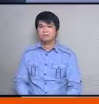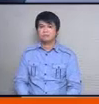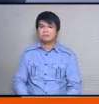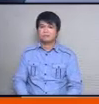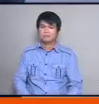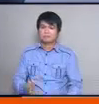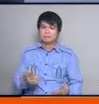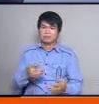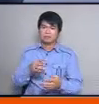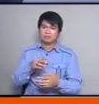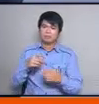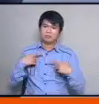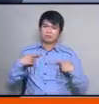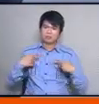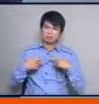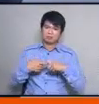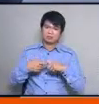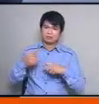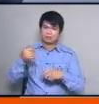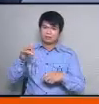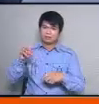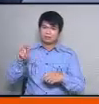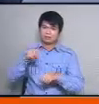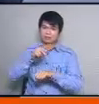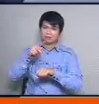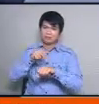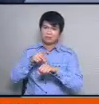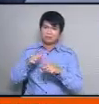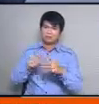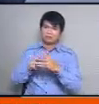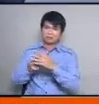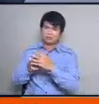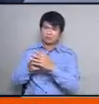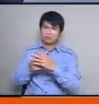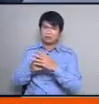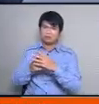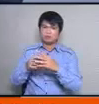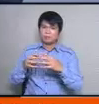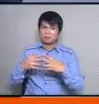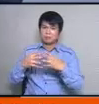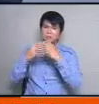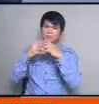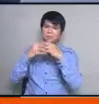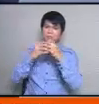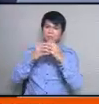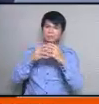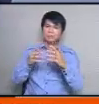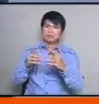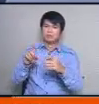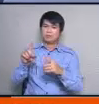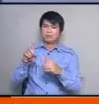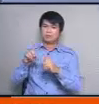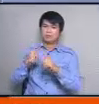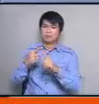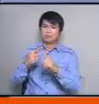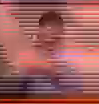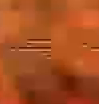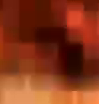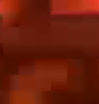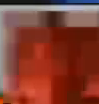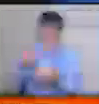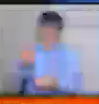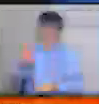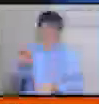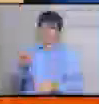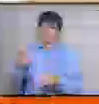Nasa bansang Spain na ang Gilas Pilipinas para simulan ang kanilang overseas build-up isang buwan bago ang FIBA World Cup.